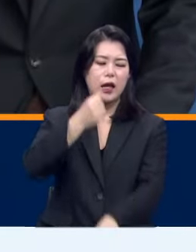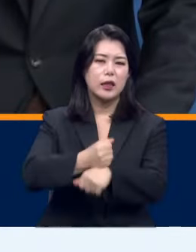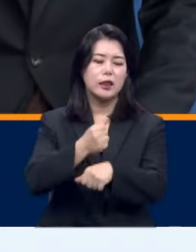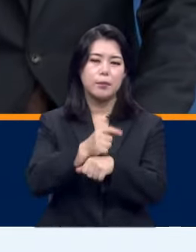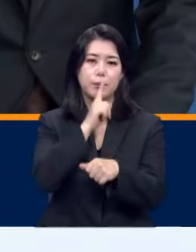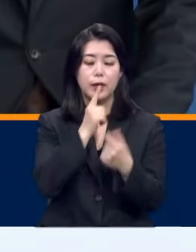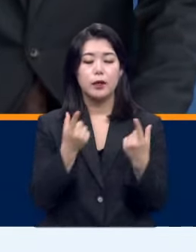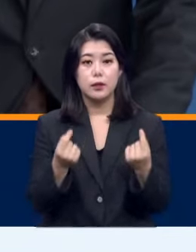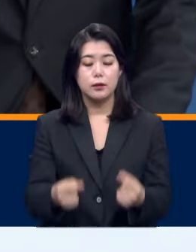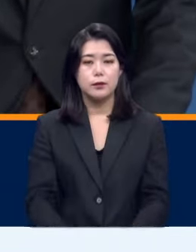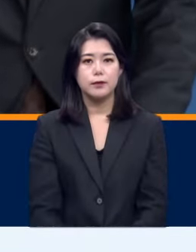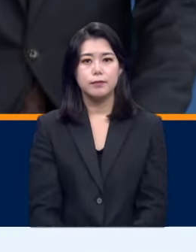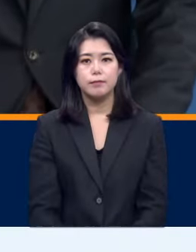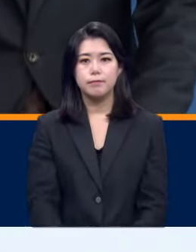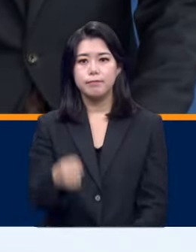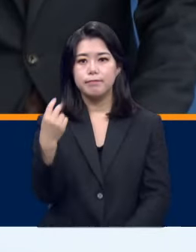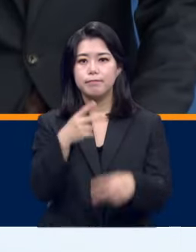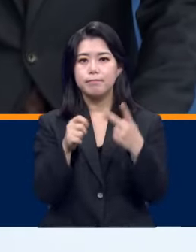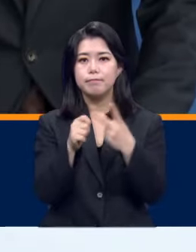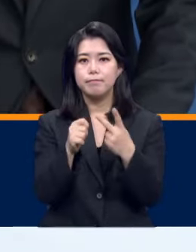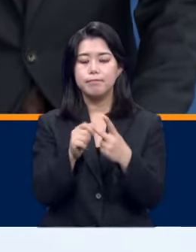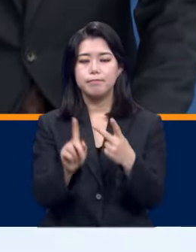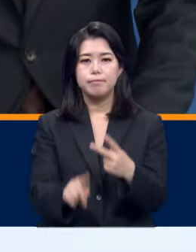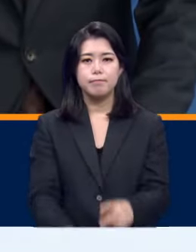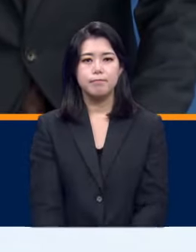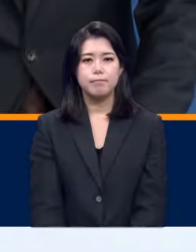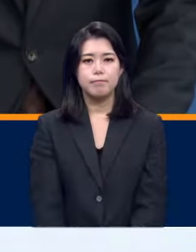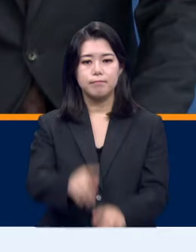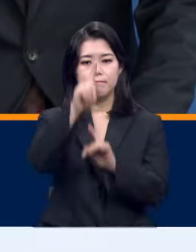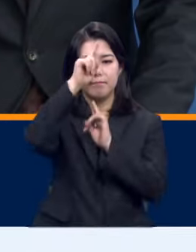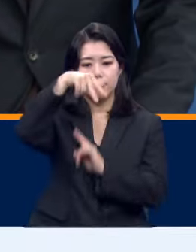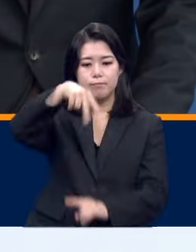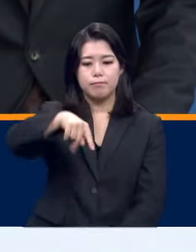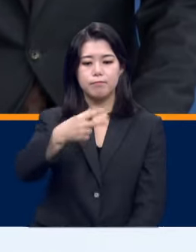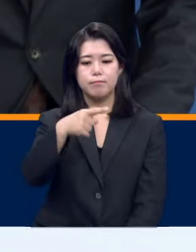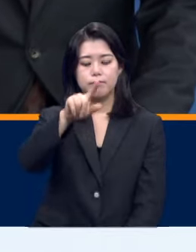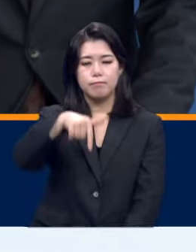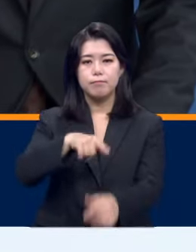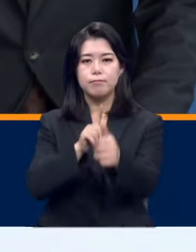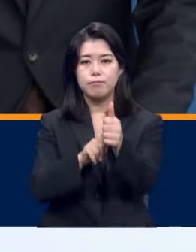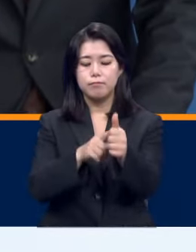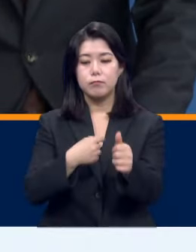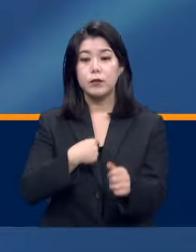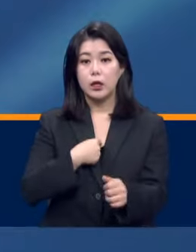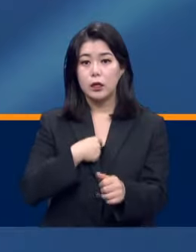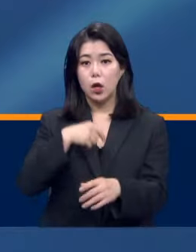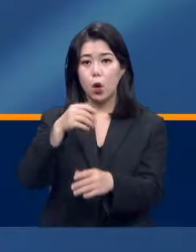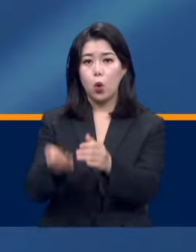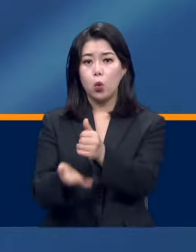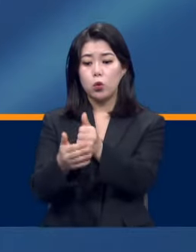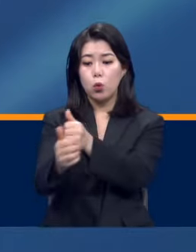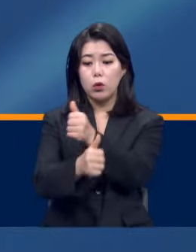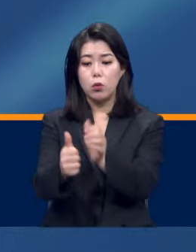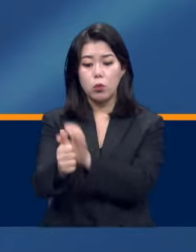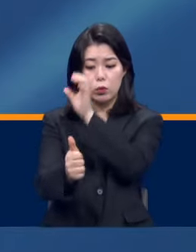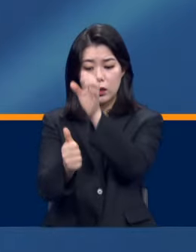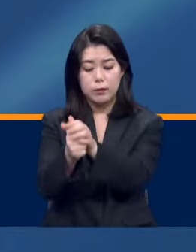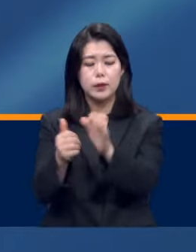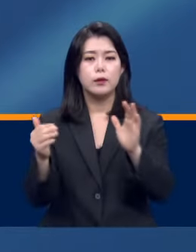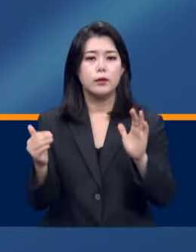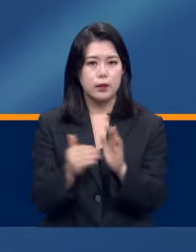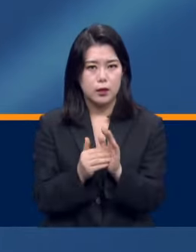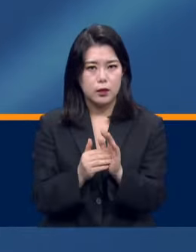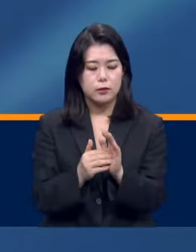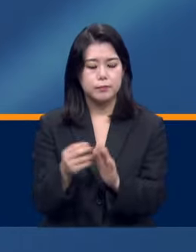합리적일 것이라고 보고요 그리고 두 번째는 어 이준석 대표가 나는 공간위에 위임을 했다라고 했습니다 어 그리고